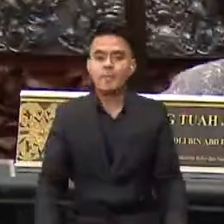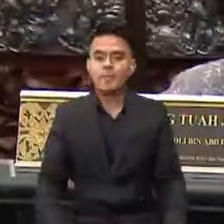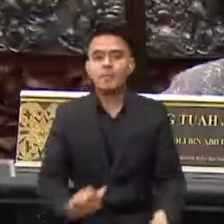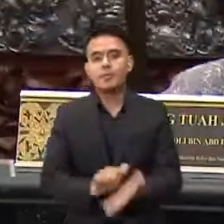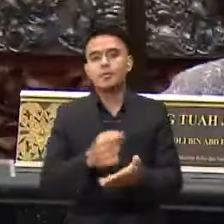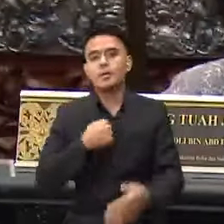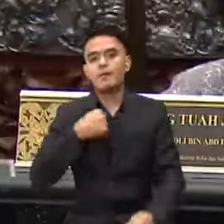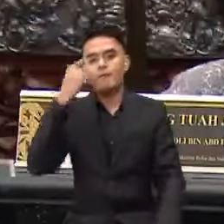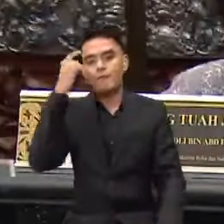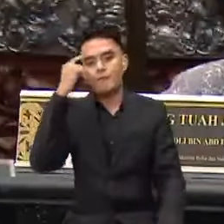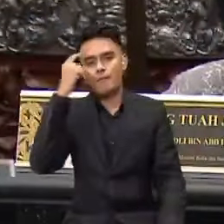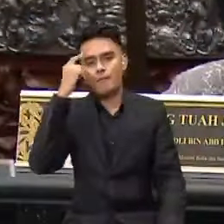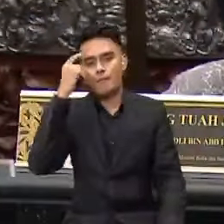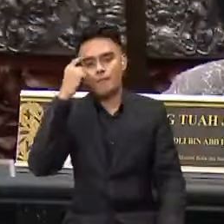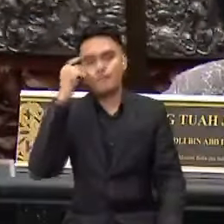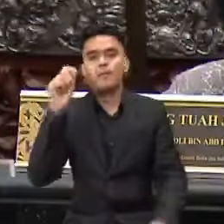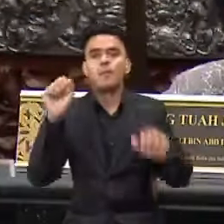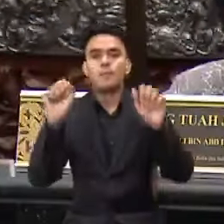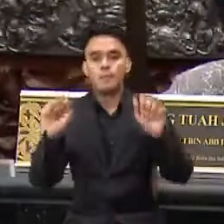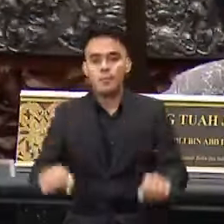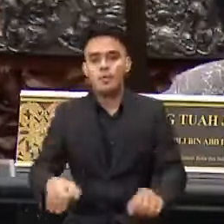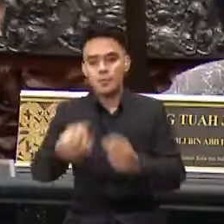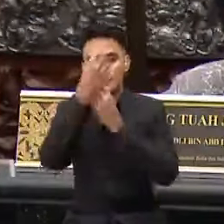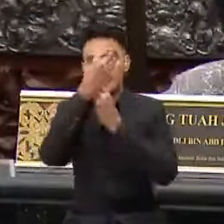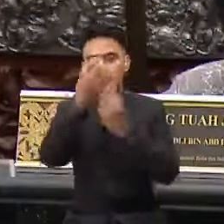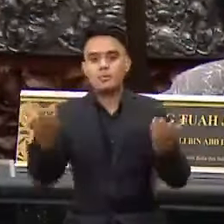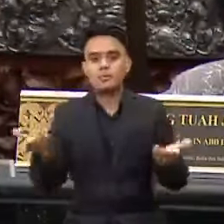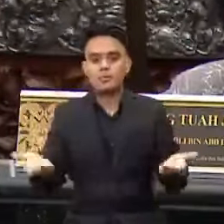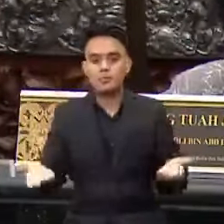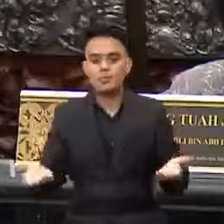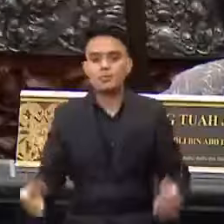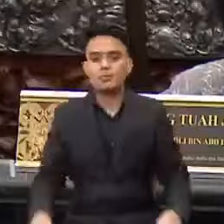yang saya pikir yang saya boleh bagi input buat masa inilah. Terima kasih.